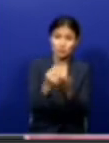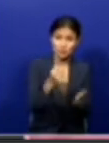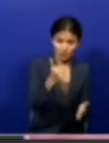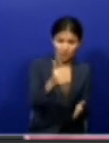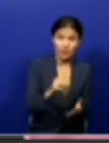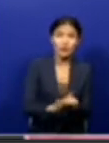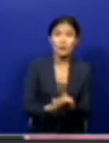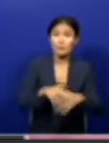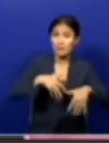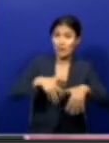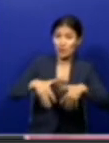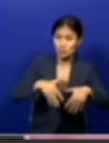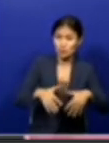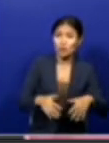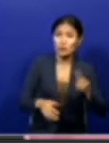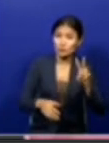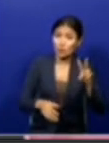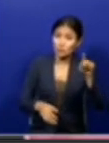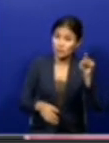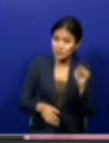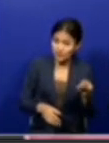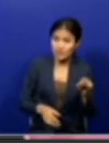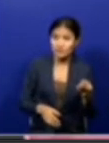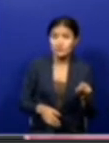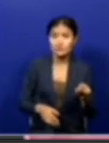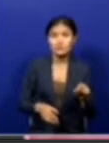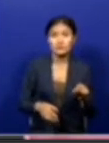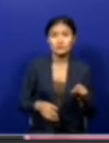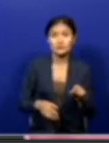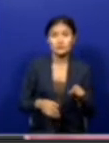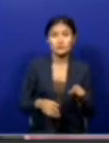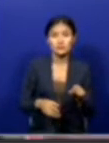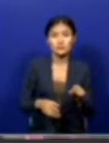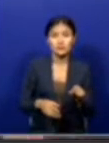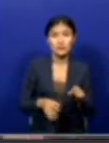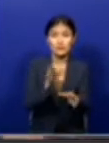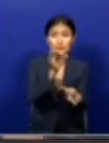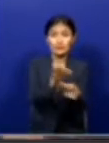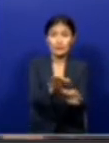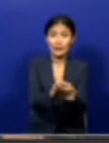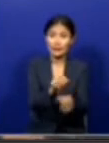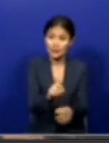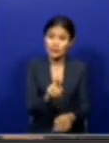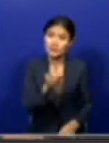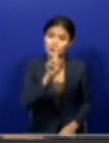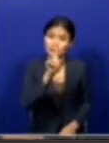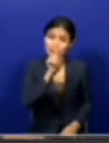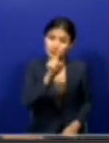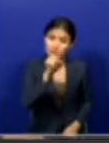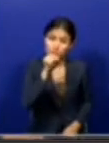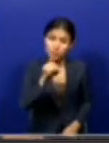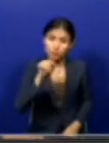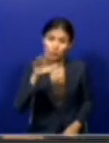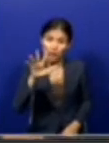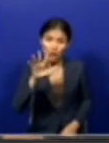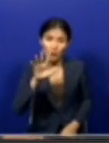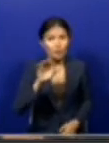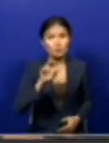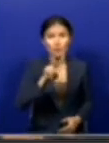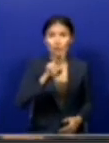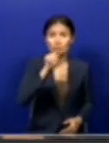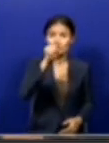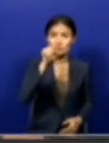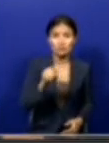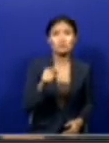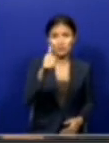ออกสัก 2% สถาบันการเงินที่กู้ออกสัก 1.5 หรือ 2% อย่างเงี้ยผม